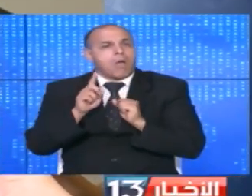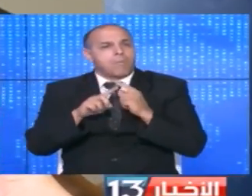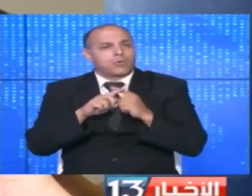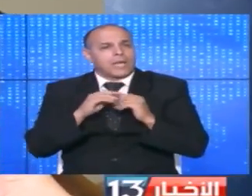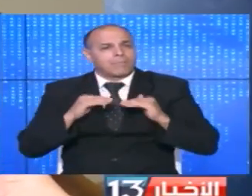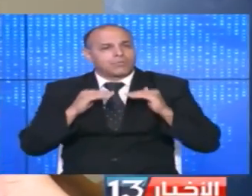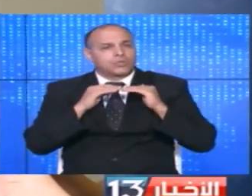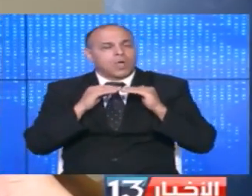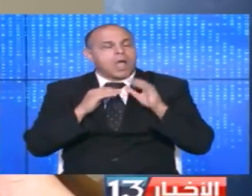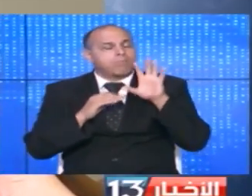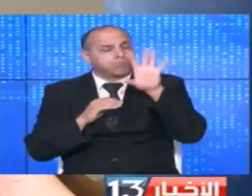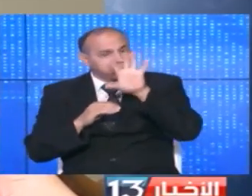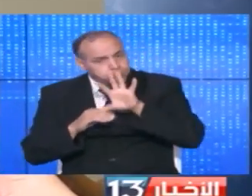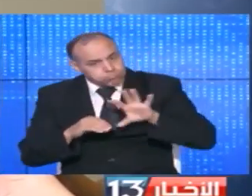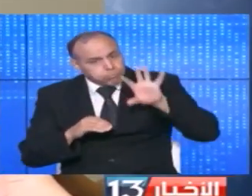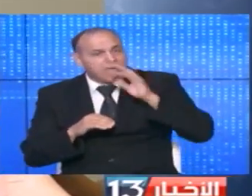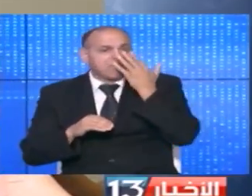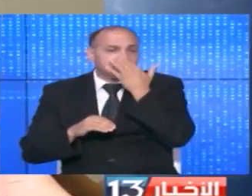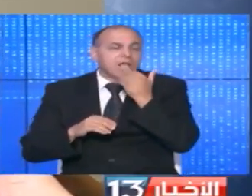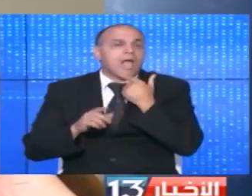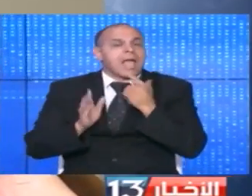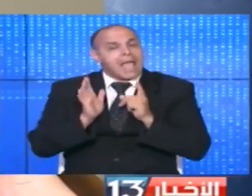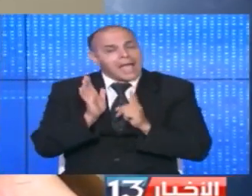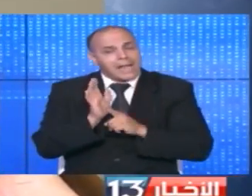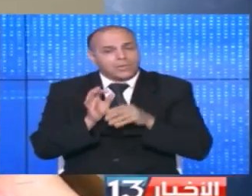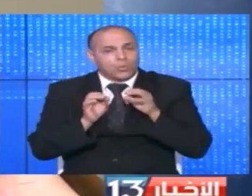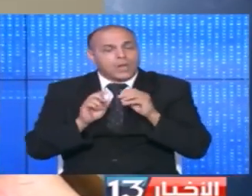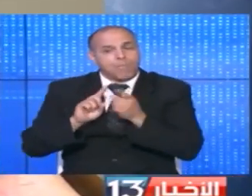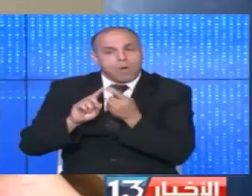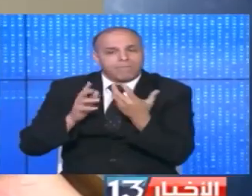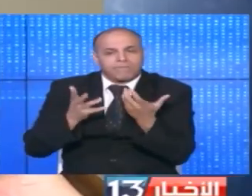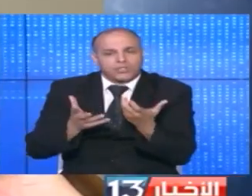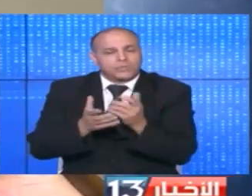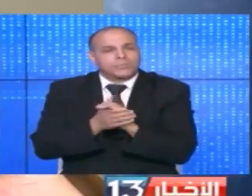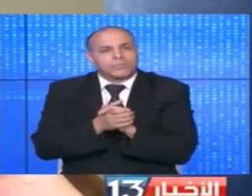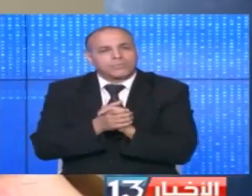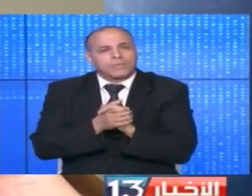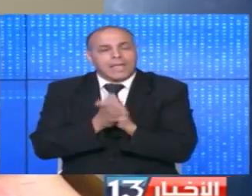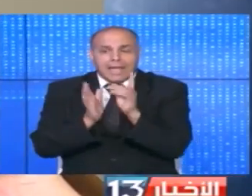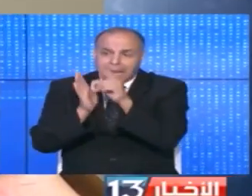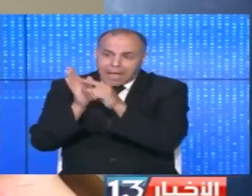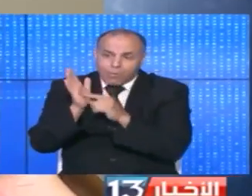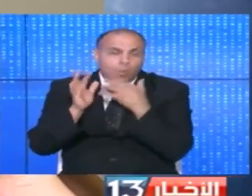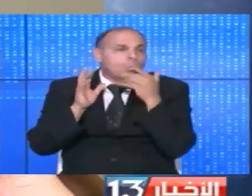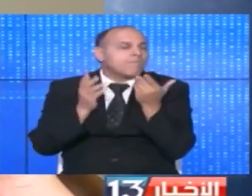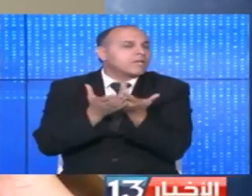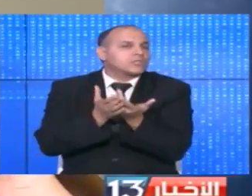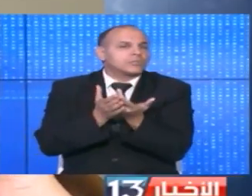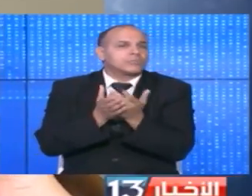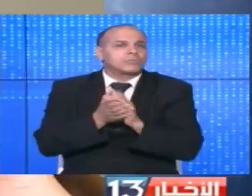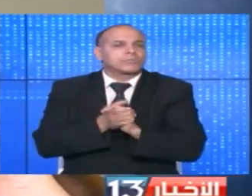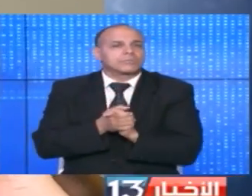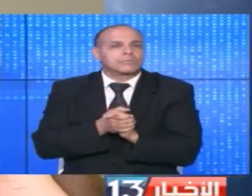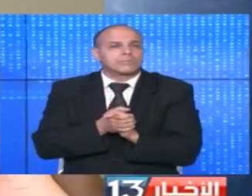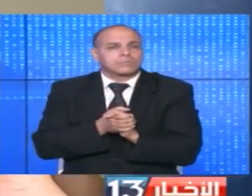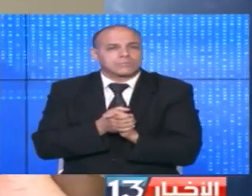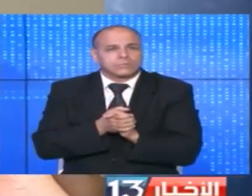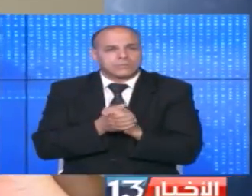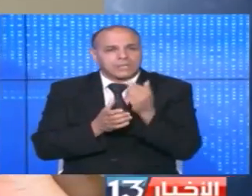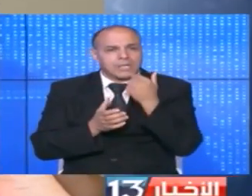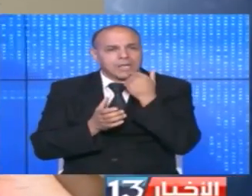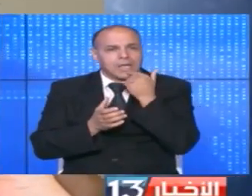مستوى القاره الافريقيه ككل اكدنا كذلك على اهميه ان القوانين وال ال المنظمات